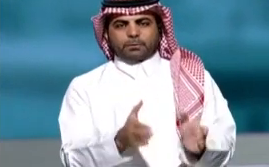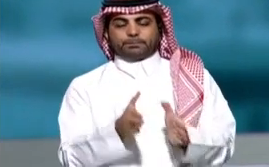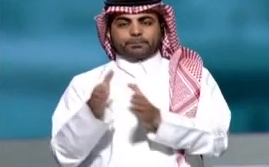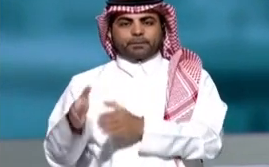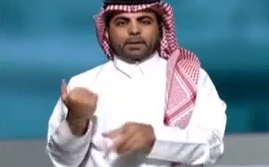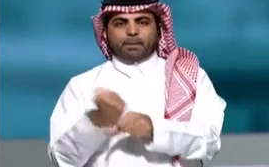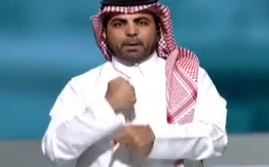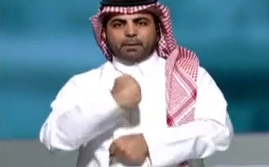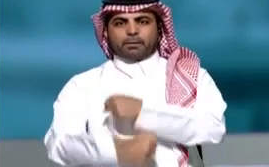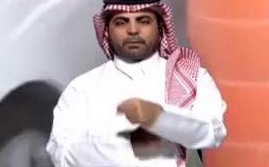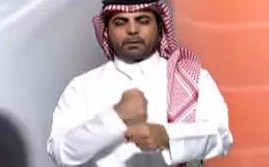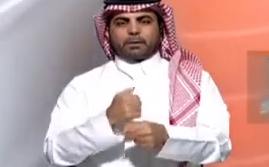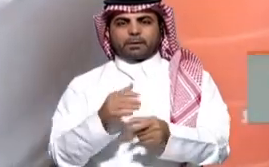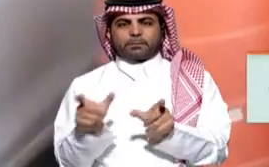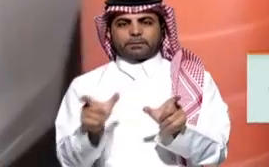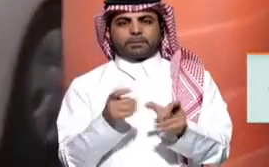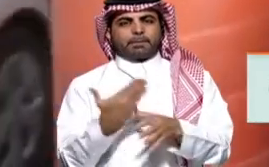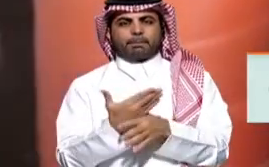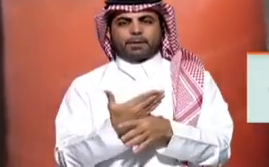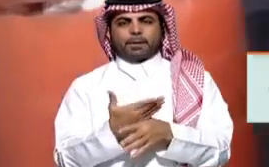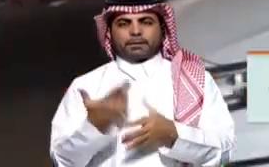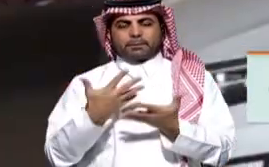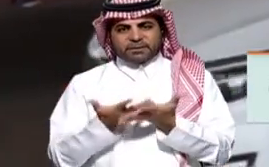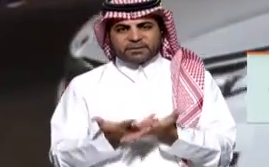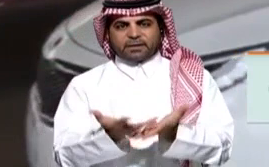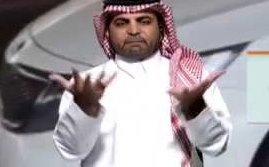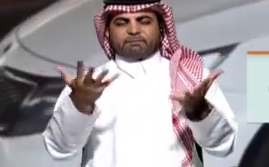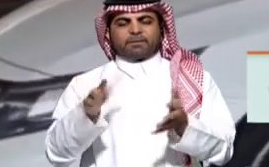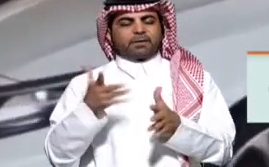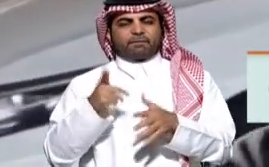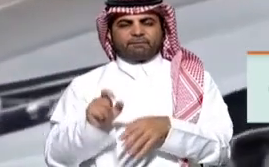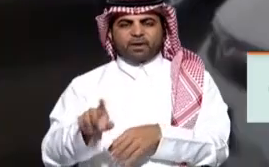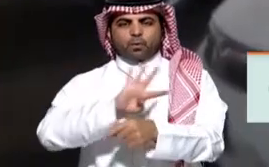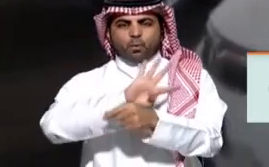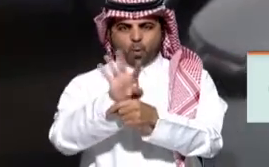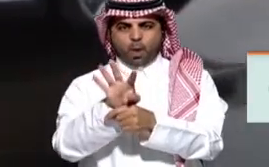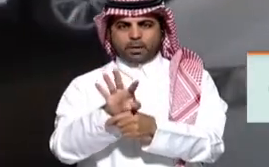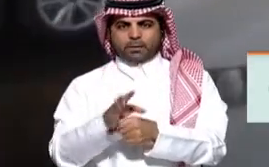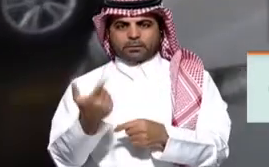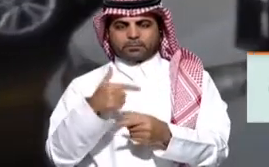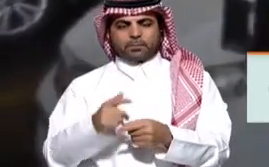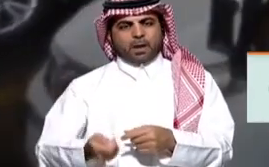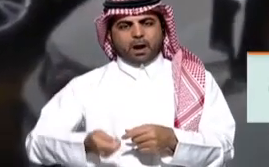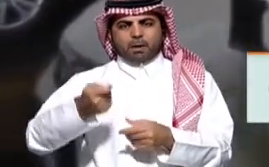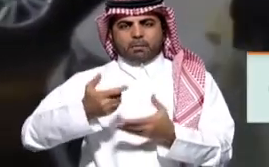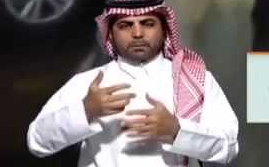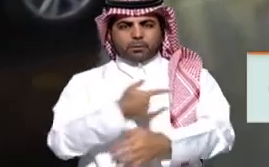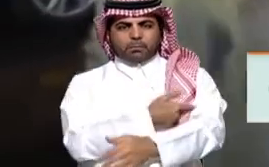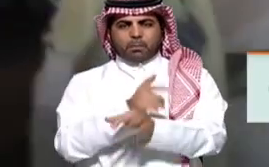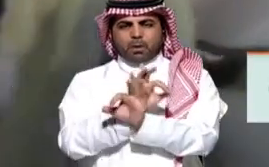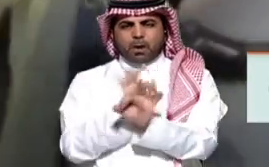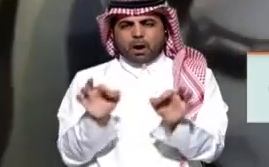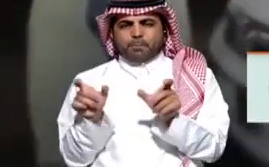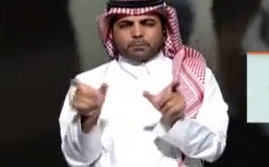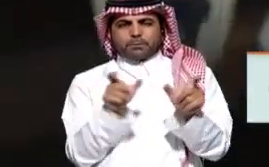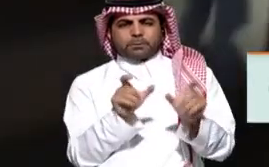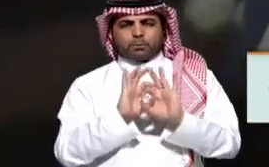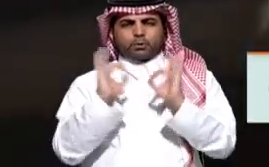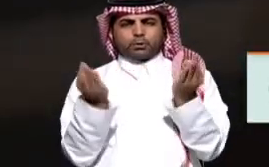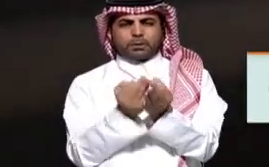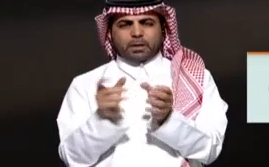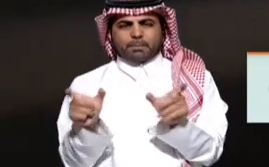حيث تعمل الجهات المختصة في سبيل الحد من انتشار فيروس كورونا المستجد بأعلى المعايير الطبية لحماية